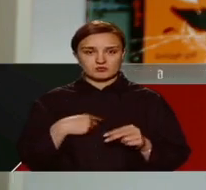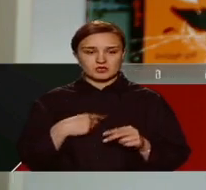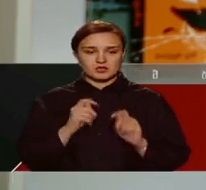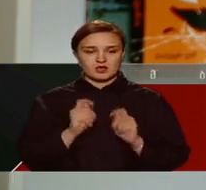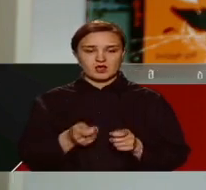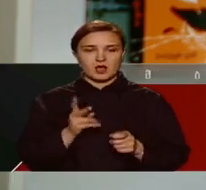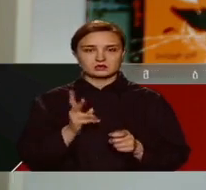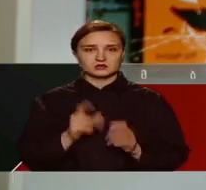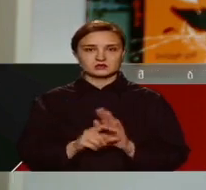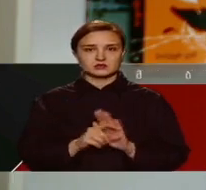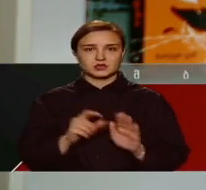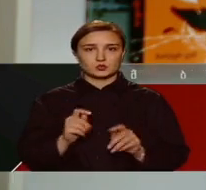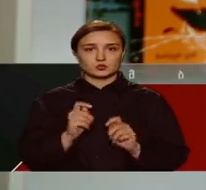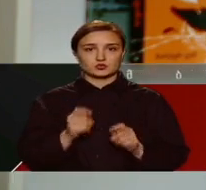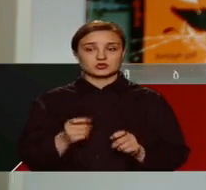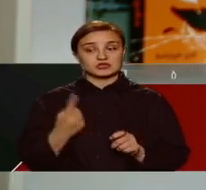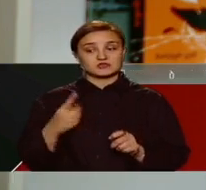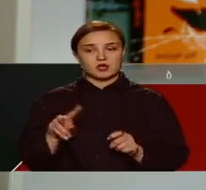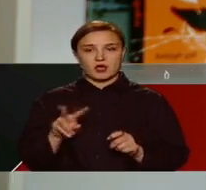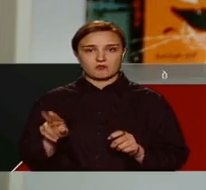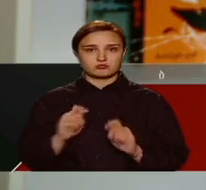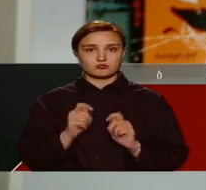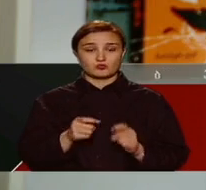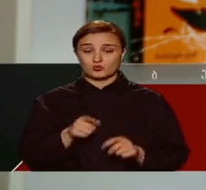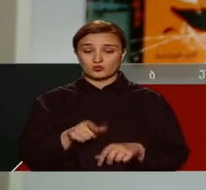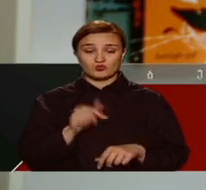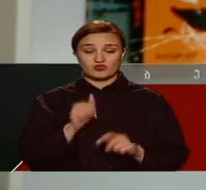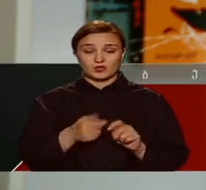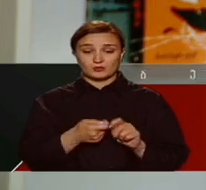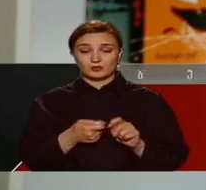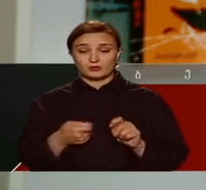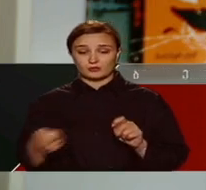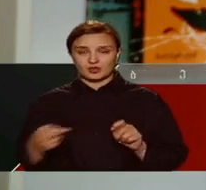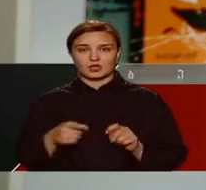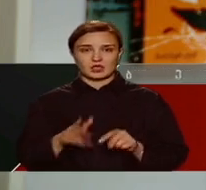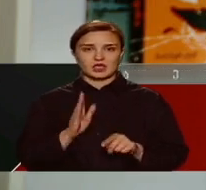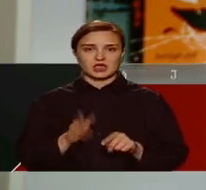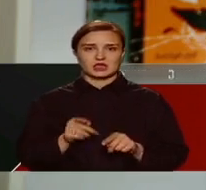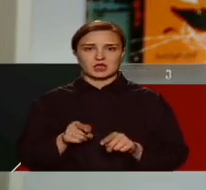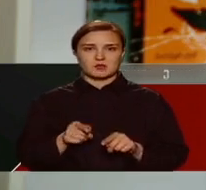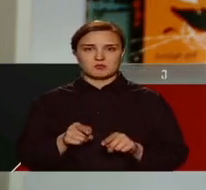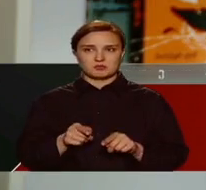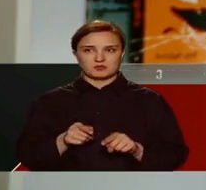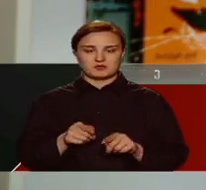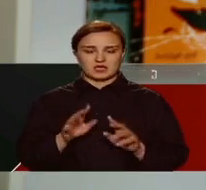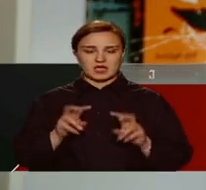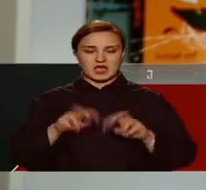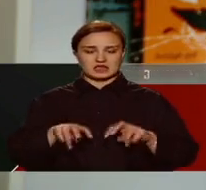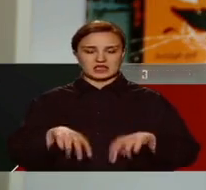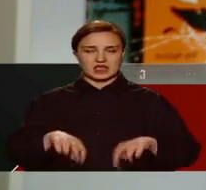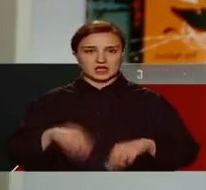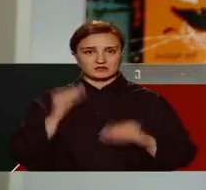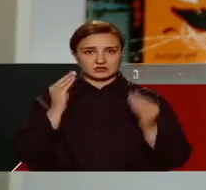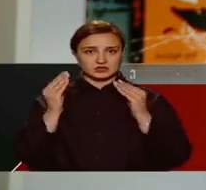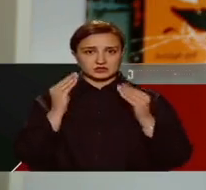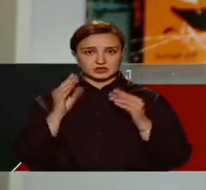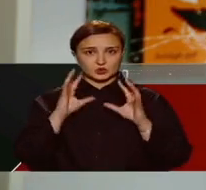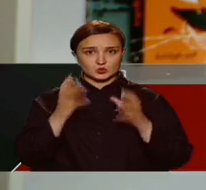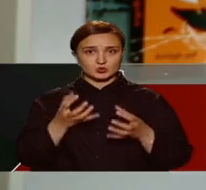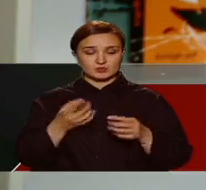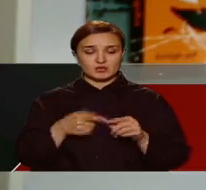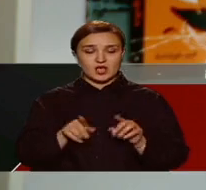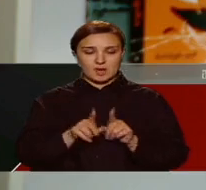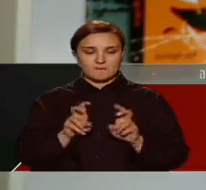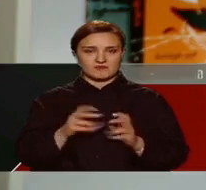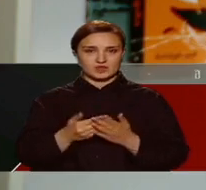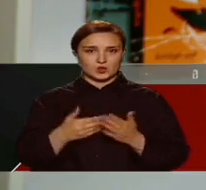ამ სტატუსს. მაგრამ თუ ვერ მორჩები, რა, როცა მორჩები, მაშინ იქნები, მაშინ განგიხილავ სერიოზულად. სამწუხაროდ ასეთი ტიპის